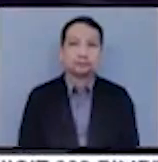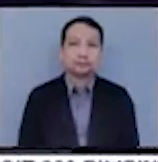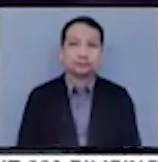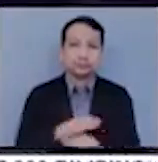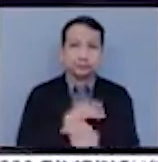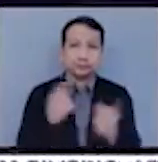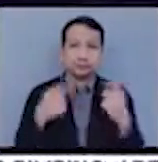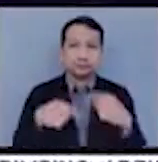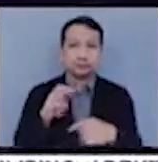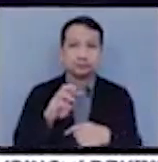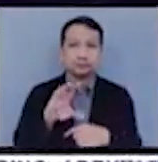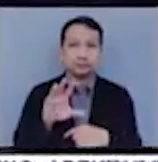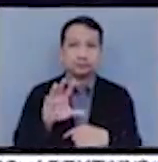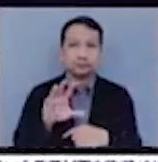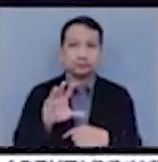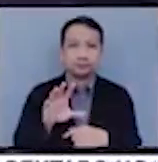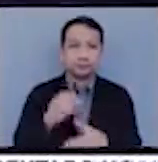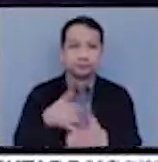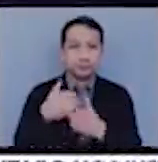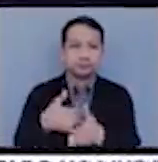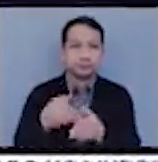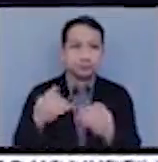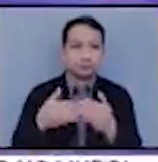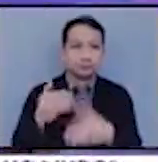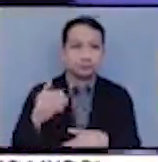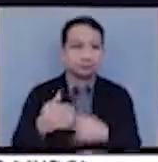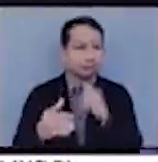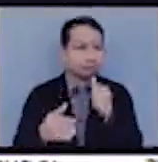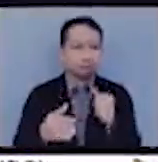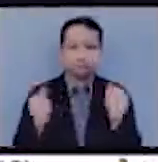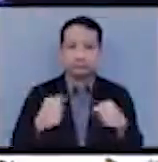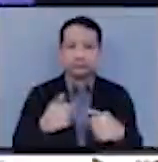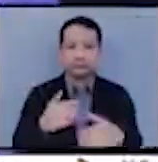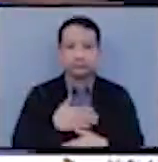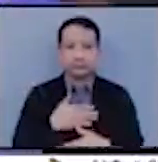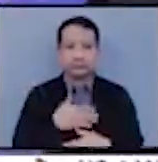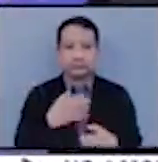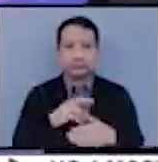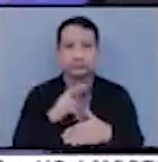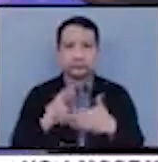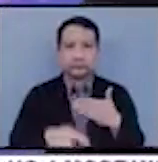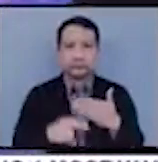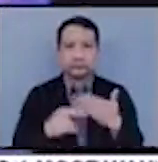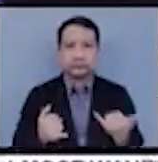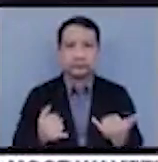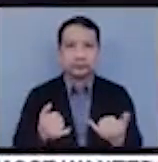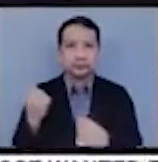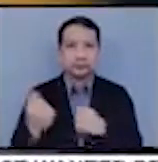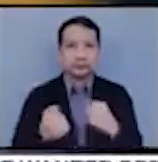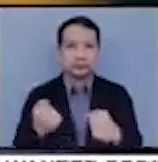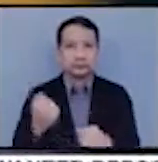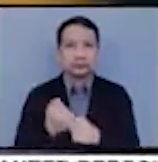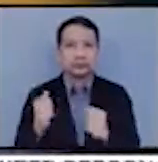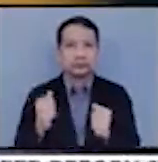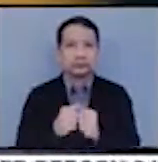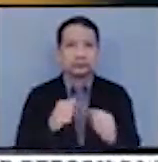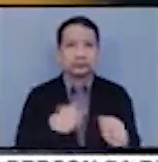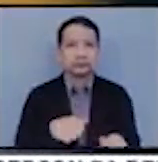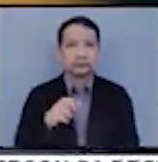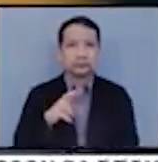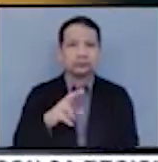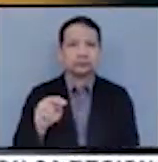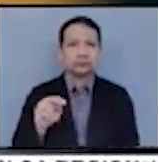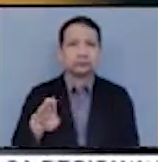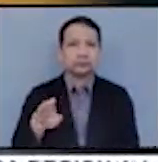Grammy Awards, pero maraming nadismaya at hindi natuwa sa naging resulta nito ngayong taon. Kasama na dito ang R&B artist si Chris